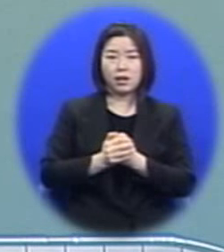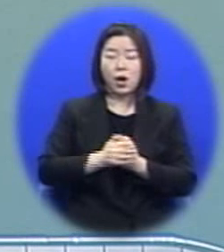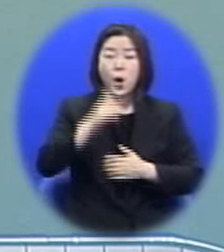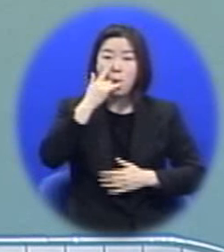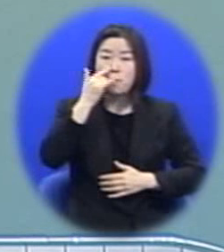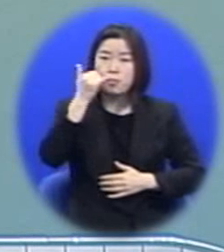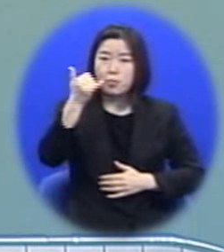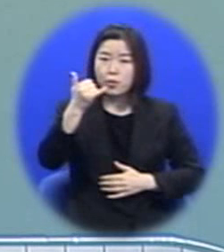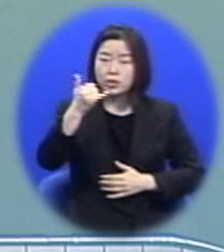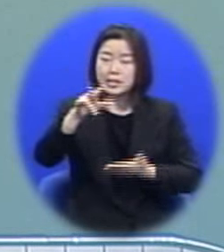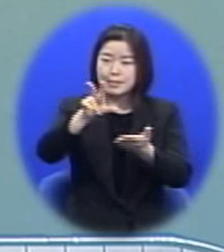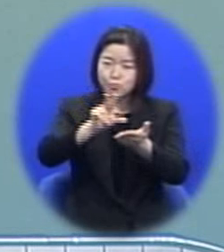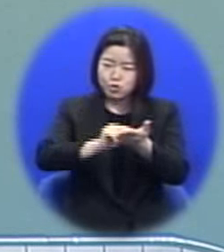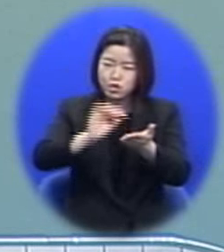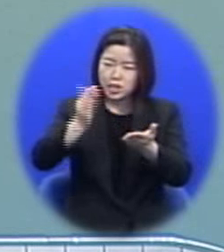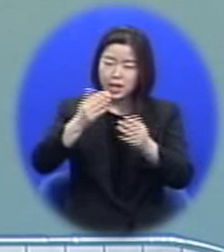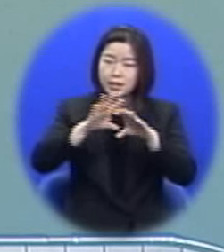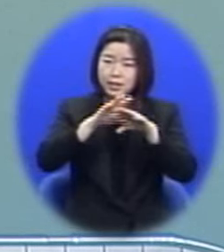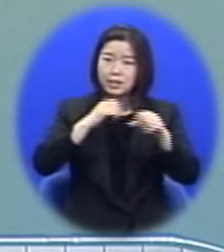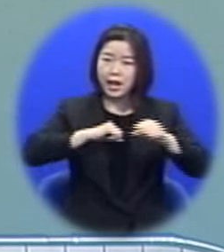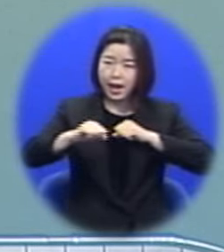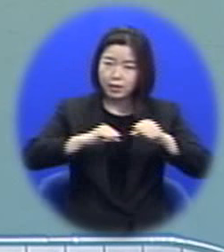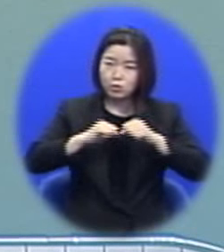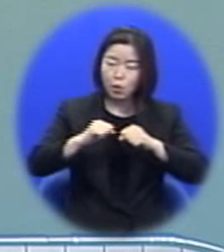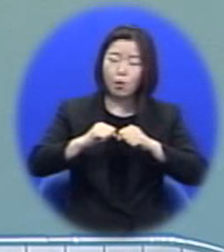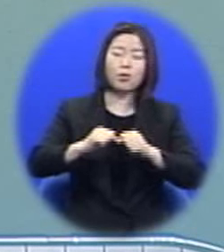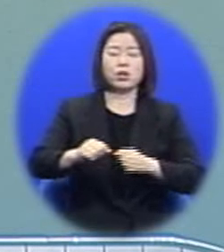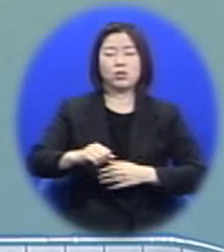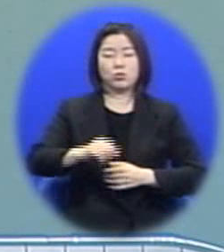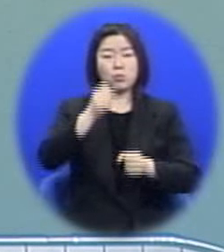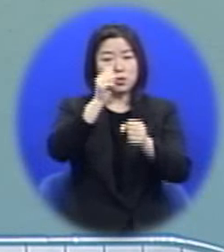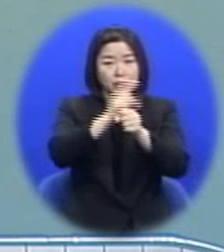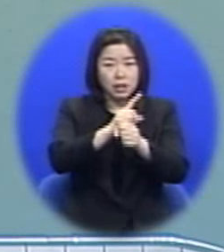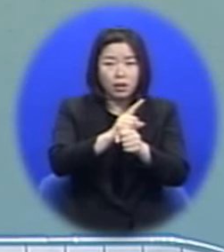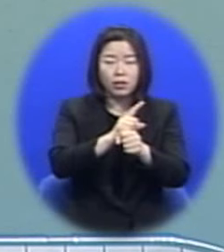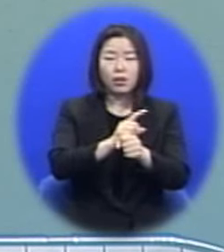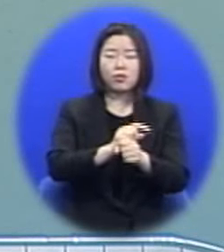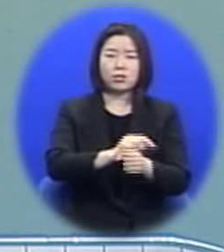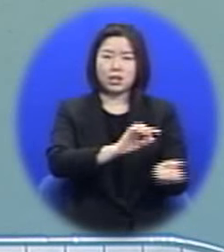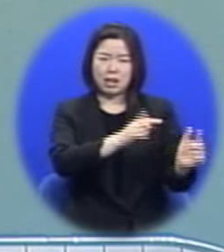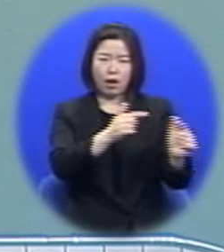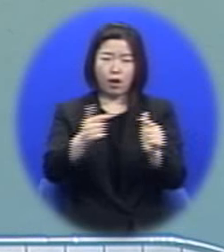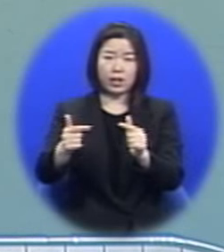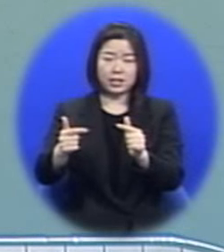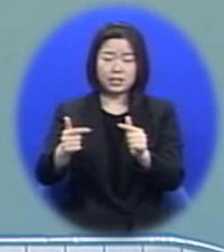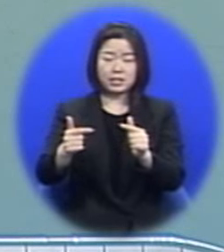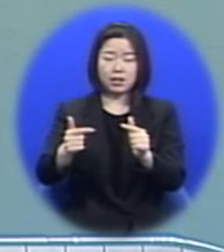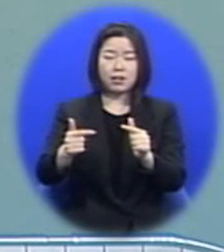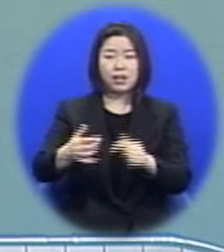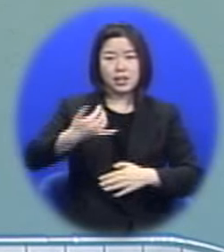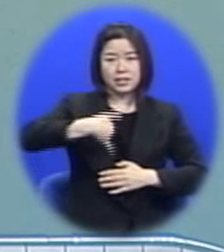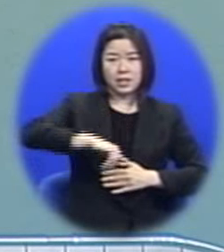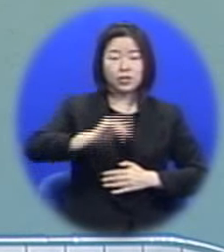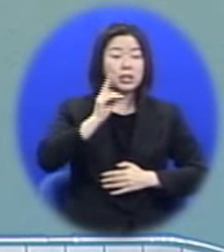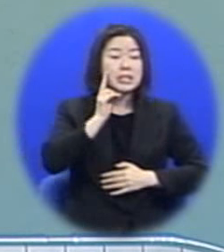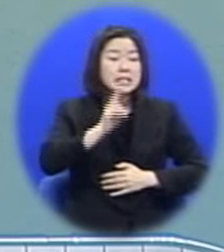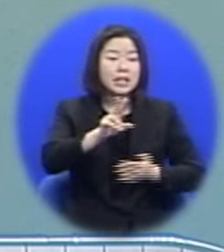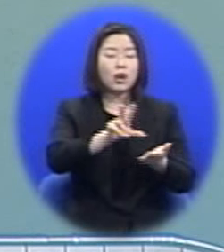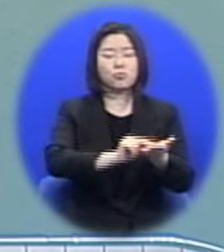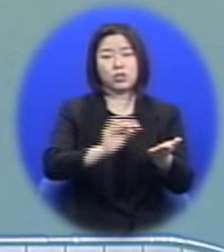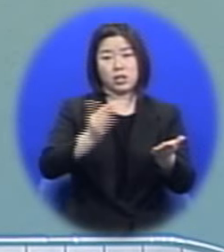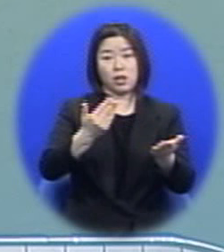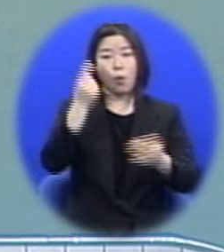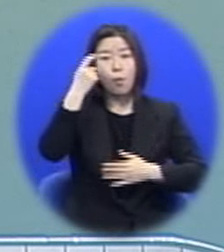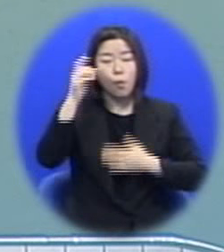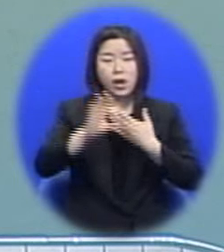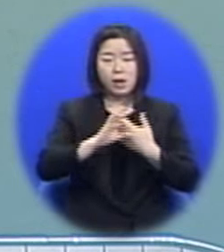이 문제되는 행동들 또는 성격, 그게 자녀들에게는 심각한 문제가 됩니다. 왜? 자기 문제와 직접